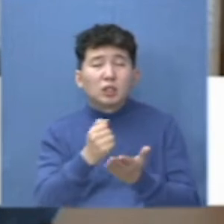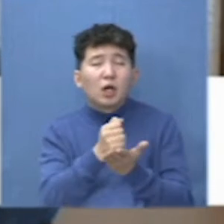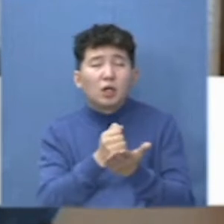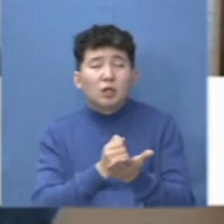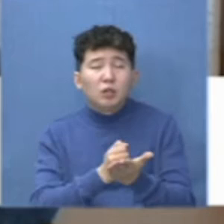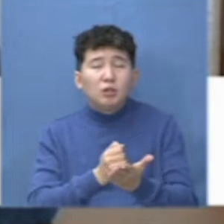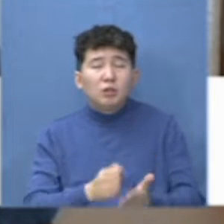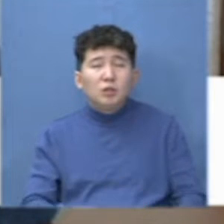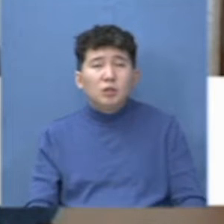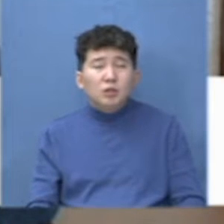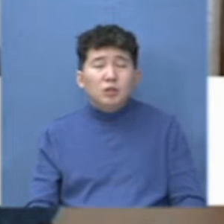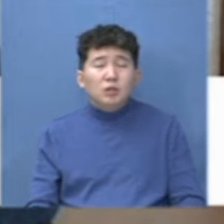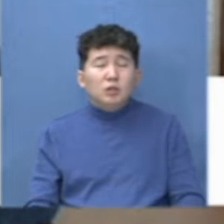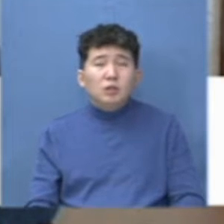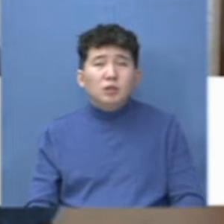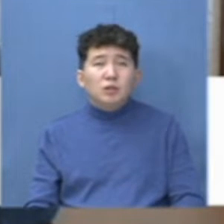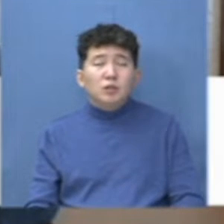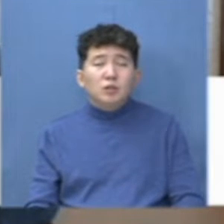жерде